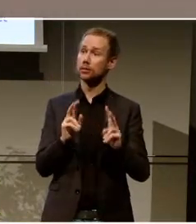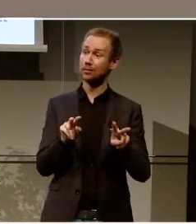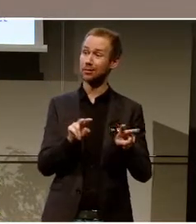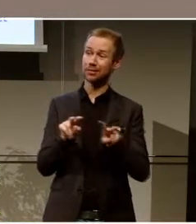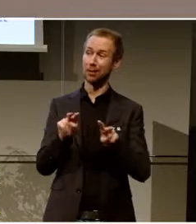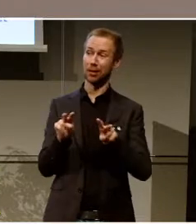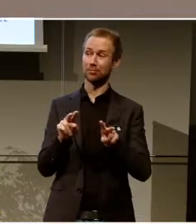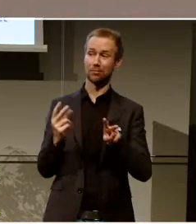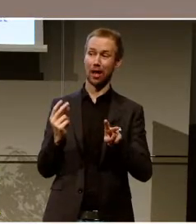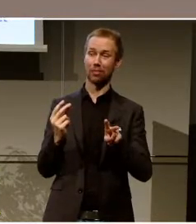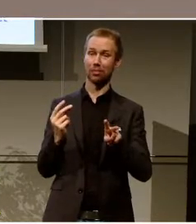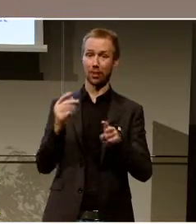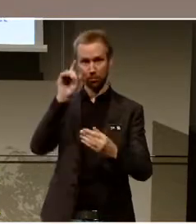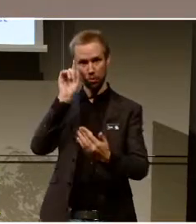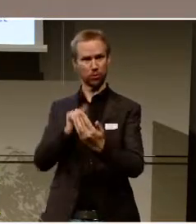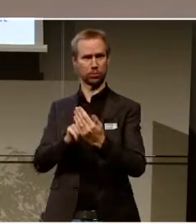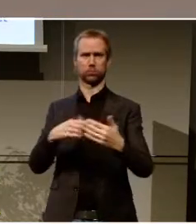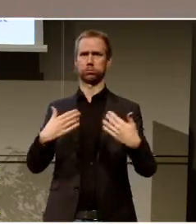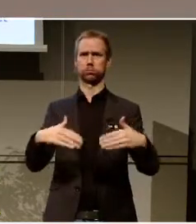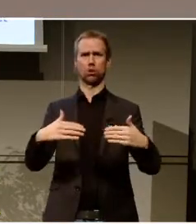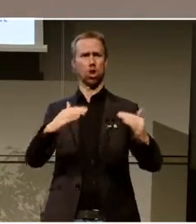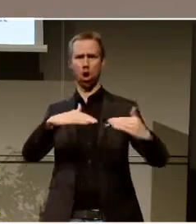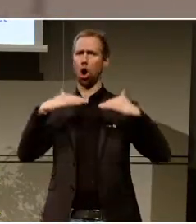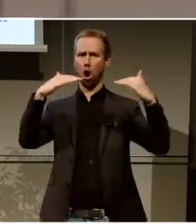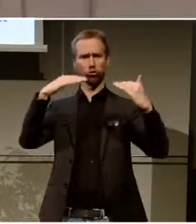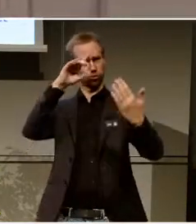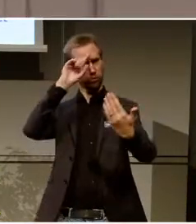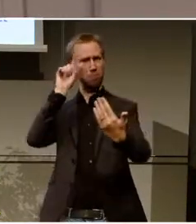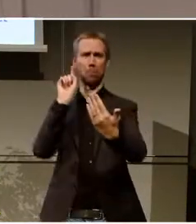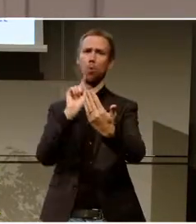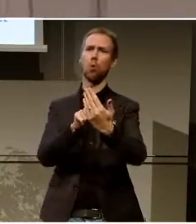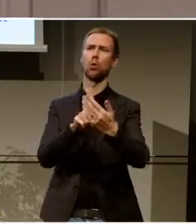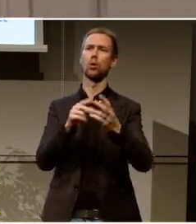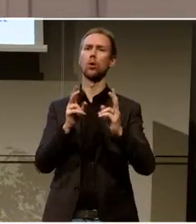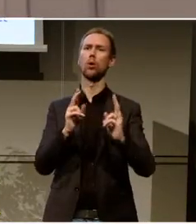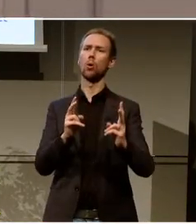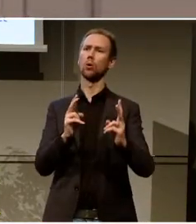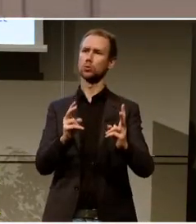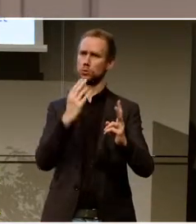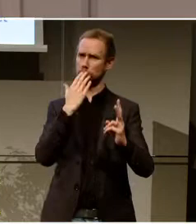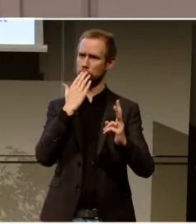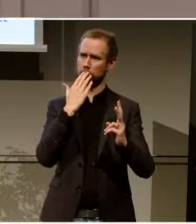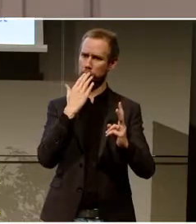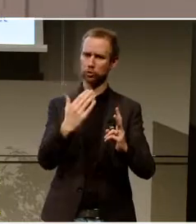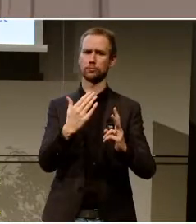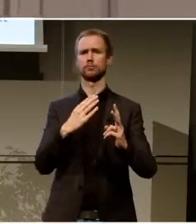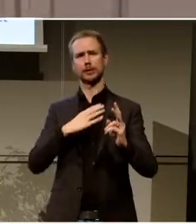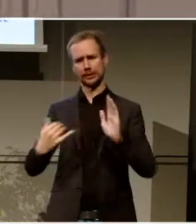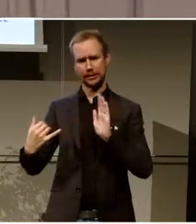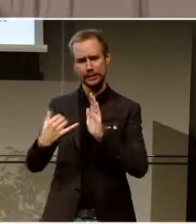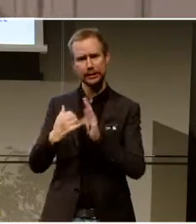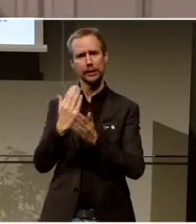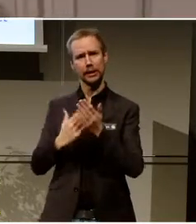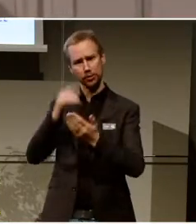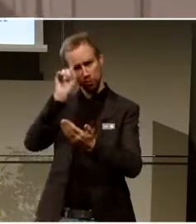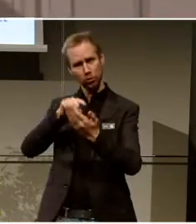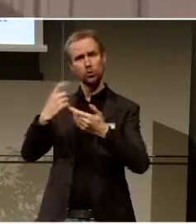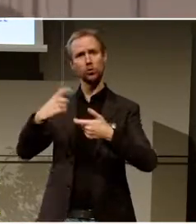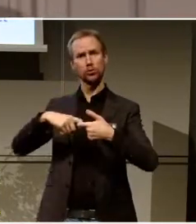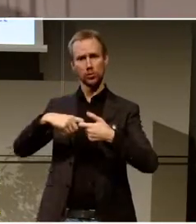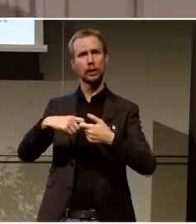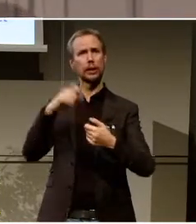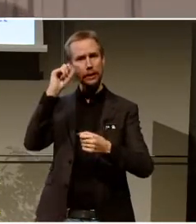mål. Och det jackar in ganska väl i delmålet för digital kompetens. Det kan man se